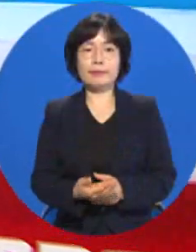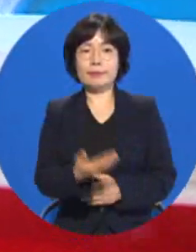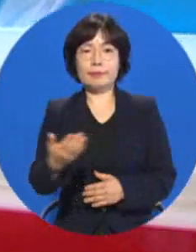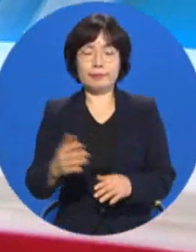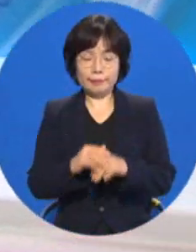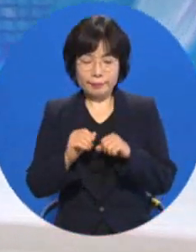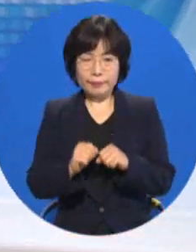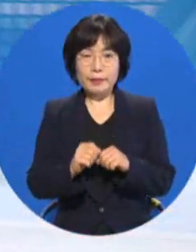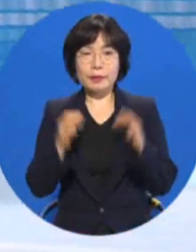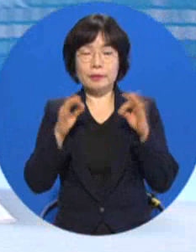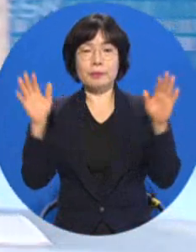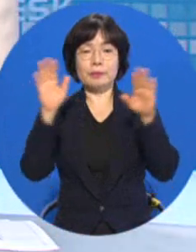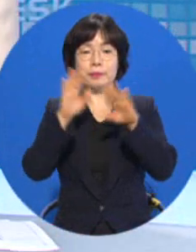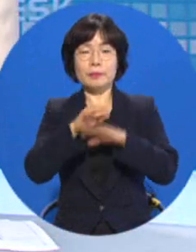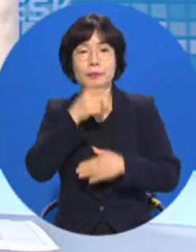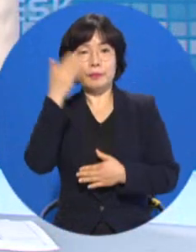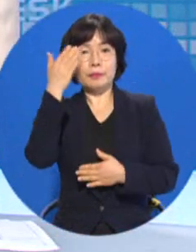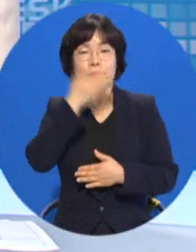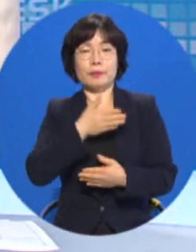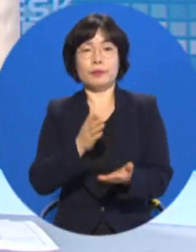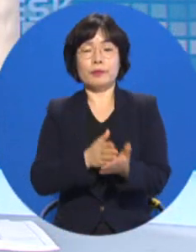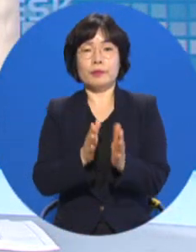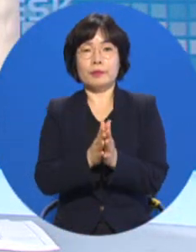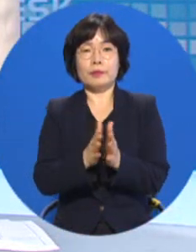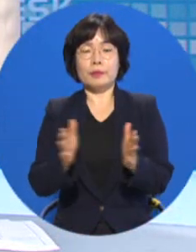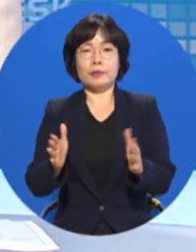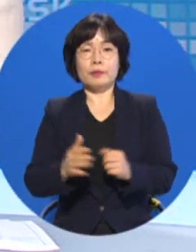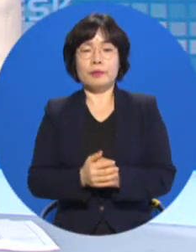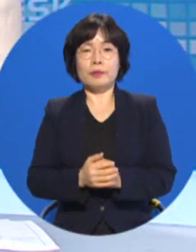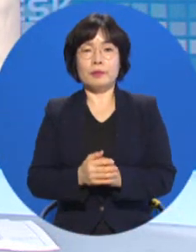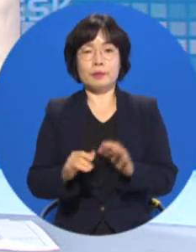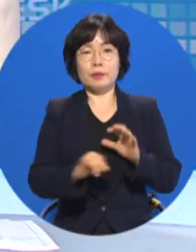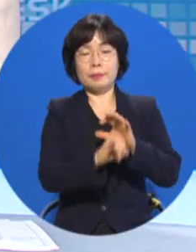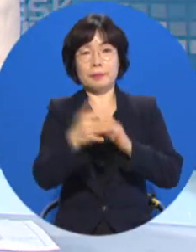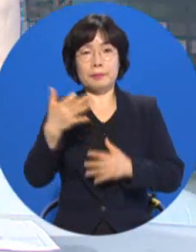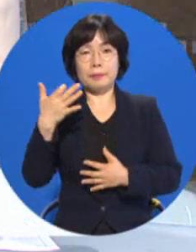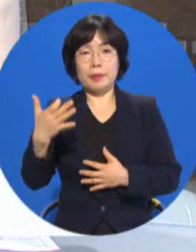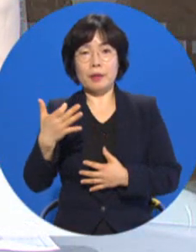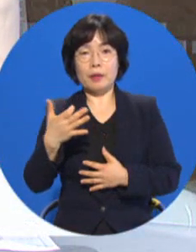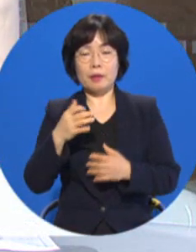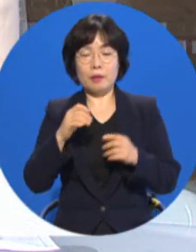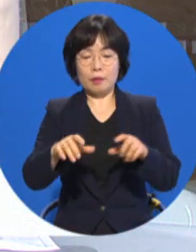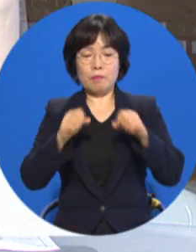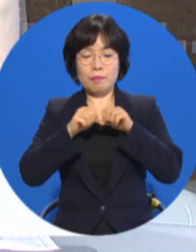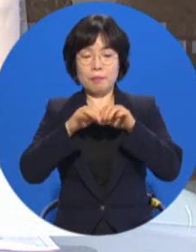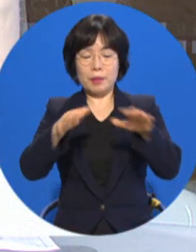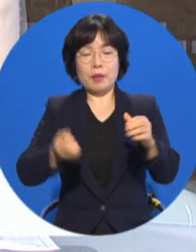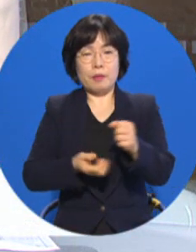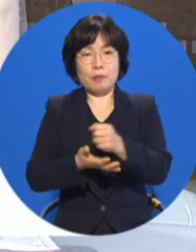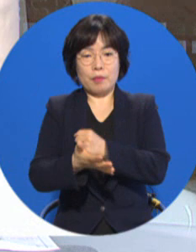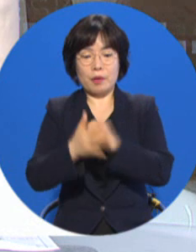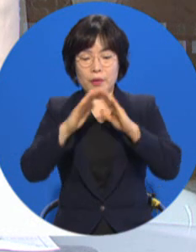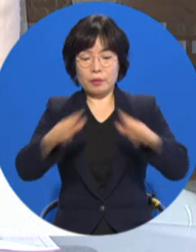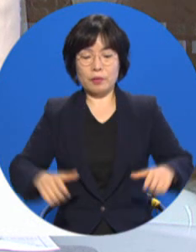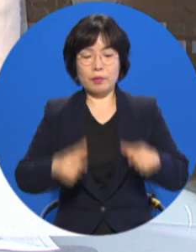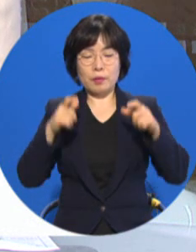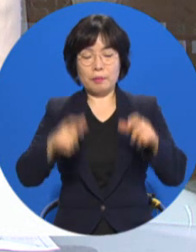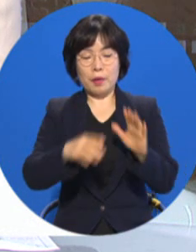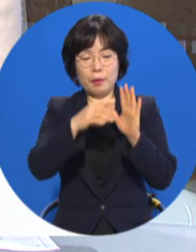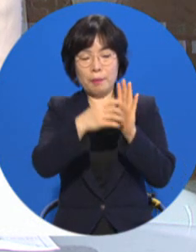여러분 안녕하십니까? 금요일 밤 여수 MBC 뉴스데스크 시작하겠습니다. 코로나19의 확산 여파가 국토